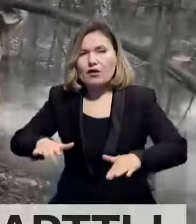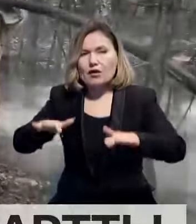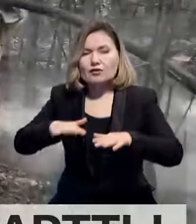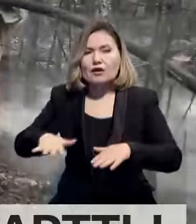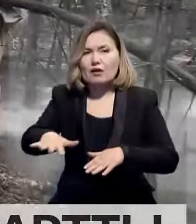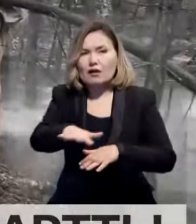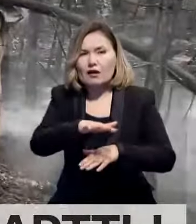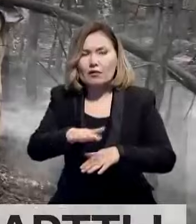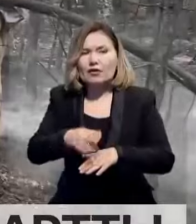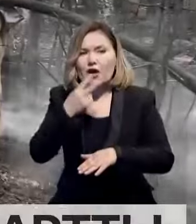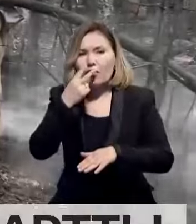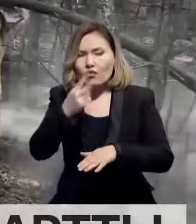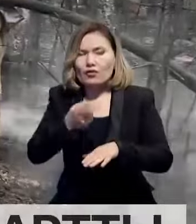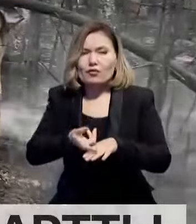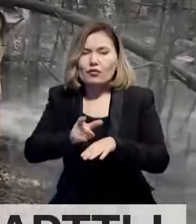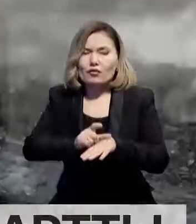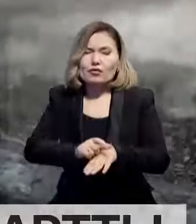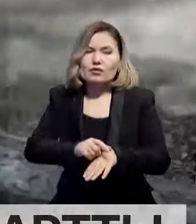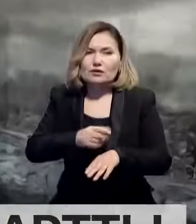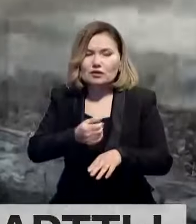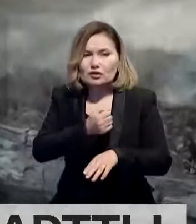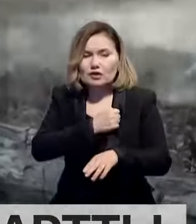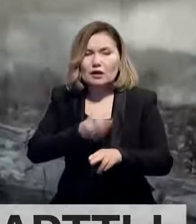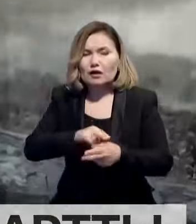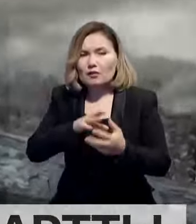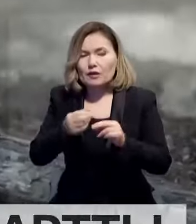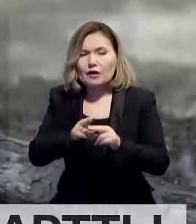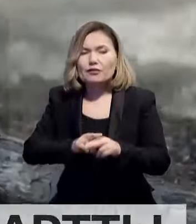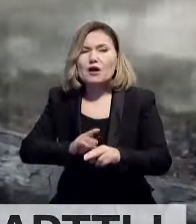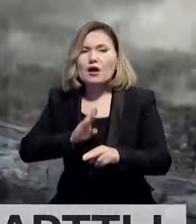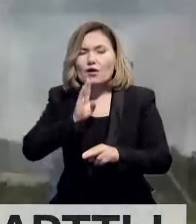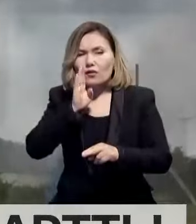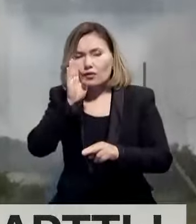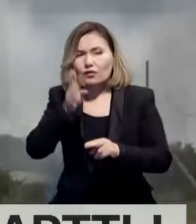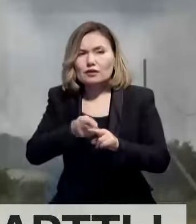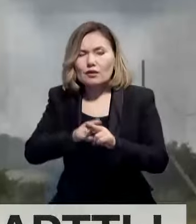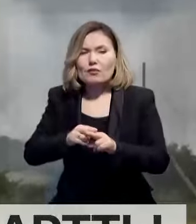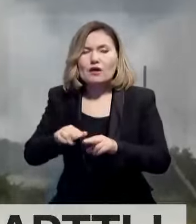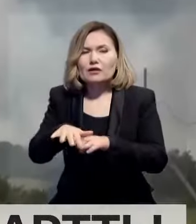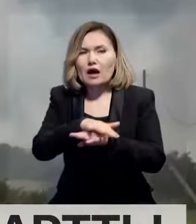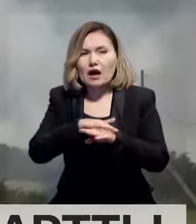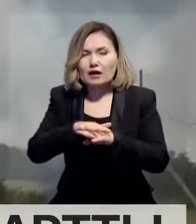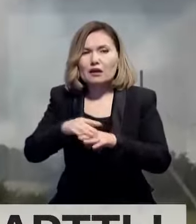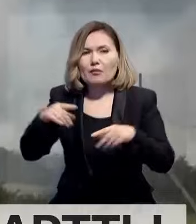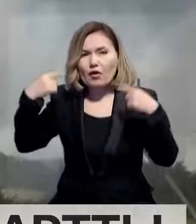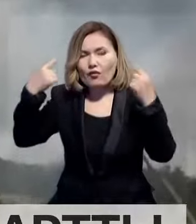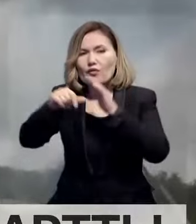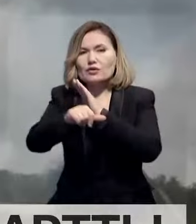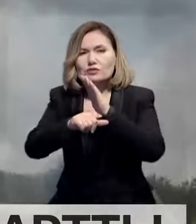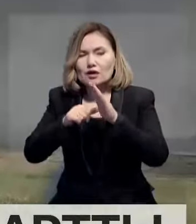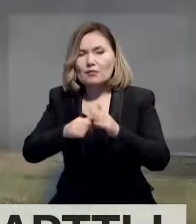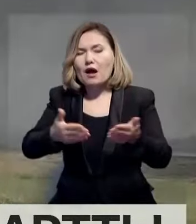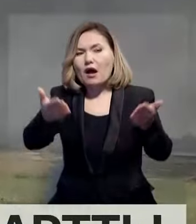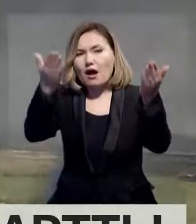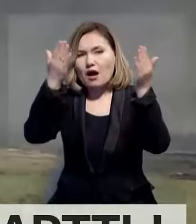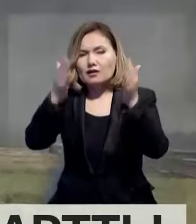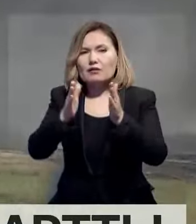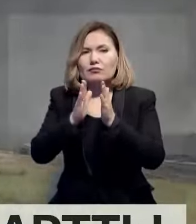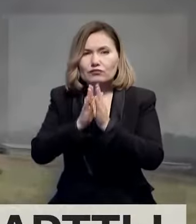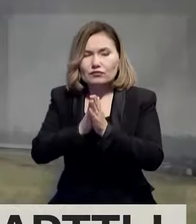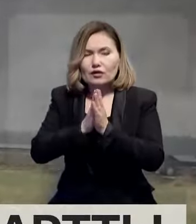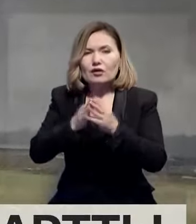ауылының тұрғындары құрбандық шалып, тасаттық рәсімін өткізді. Тәңірден жаңбыр тіледі. Арасында жаңбыр жаумаса, алапат өрттің сөнетін түрі